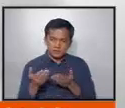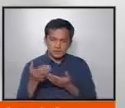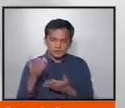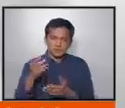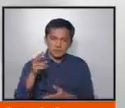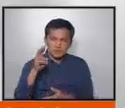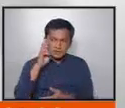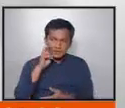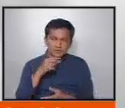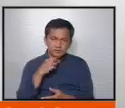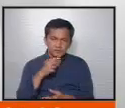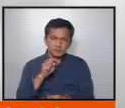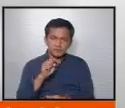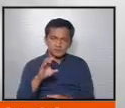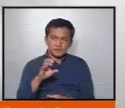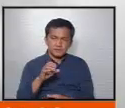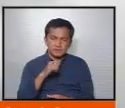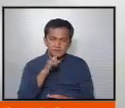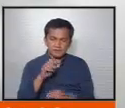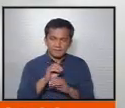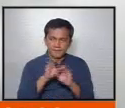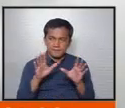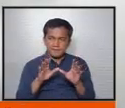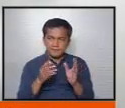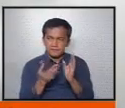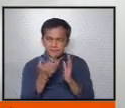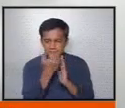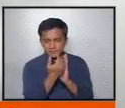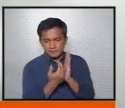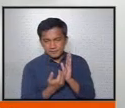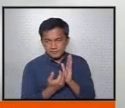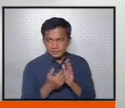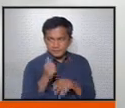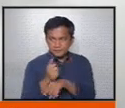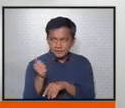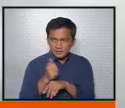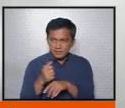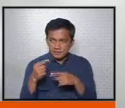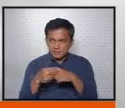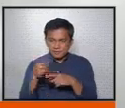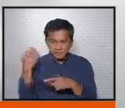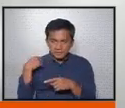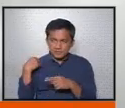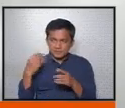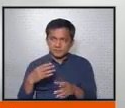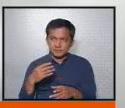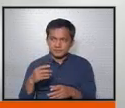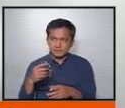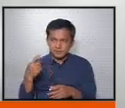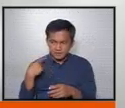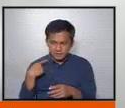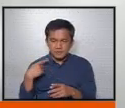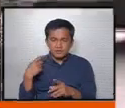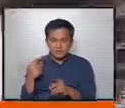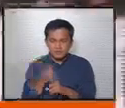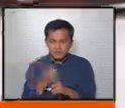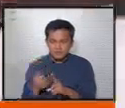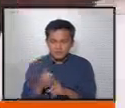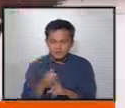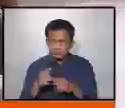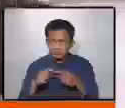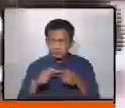Valencia. Ayon sa SC, hindi malinaw ang detalye ng mga alegasyon laban sa dating opisyal, kaya nagkaroon